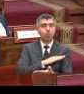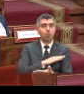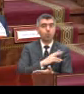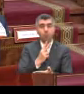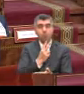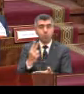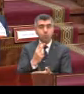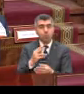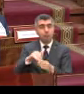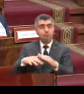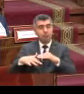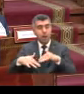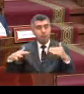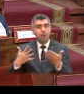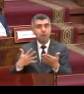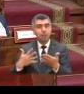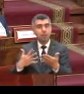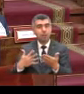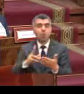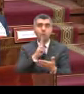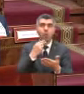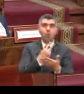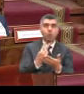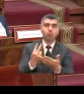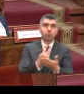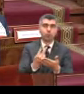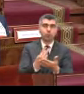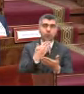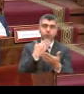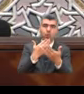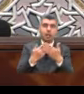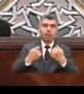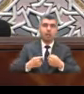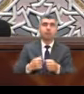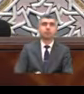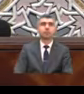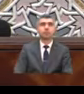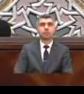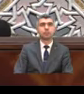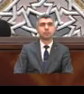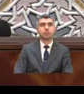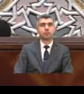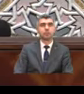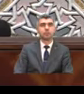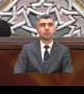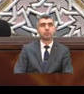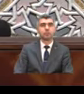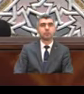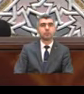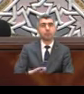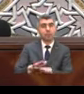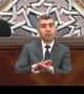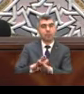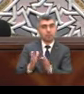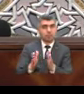ممثلي الأمة ويعني والحكومة. شكرا سيد رئيس. شكرا. طيب إذا سمحتم ننتقل